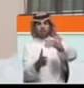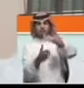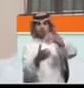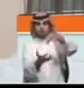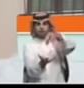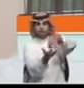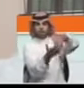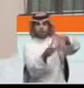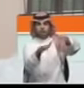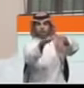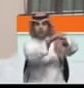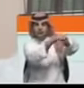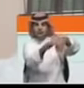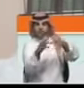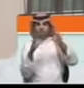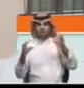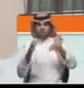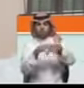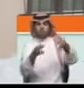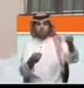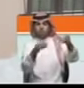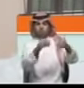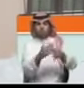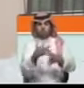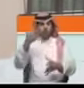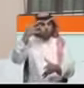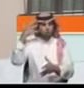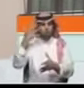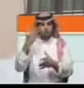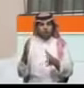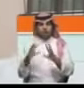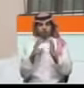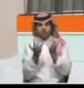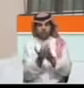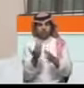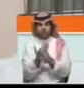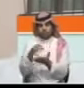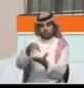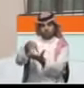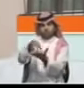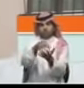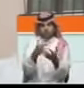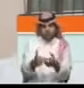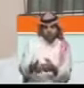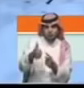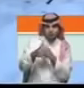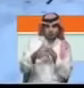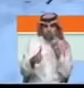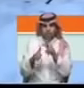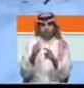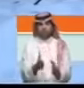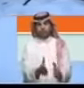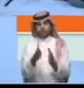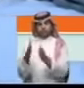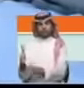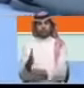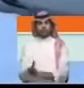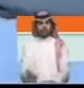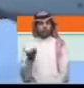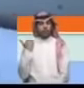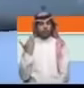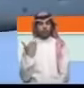تقريبا، وأضاف أن فريقا من الخبراء سيحدد المباني ذات الأولوية. وفي يناير